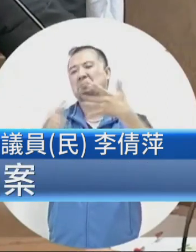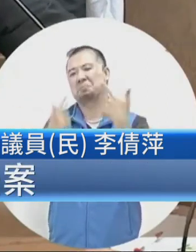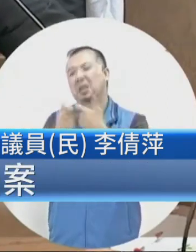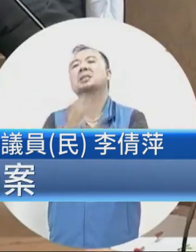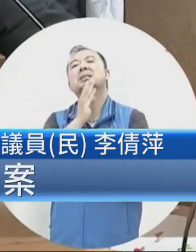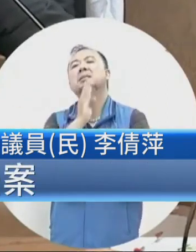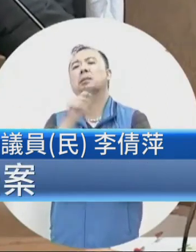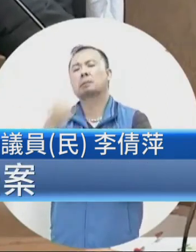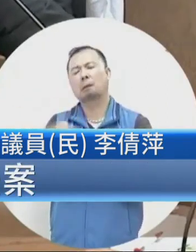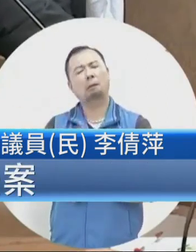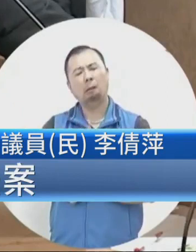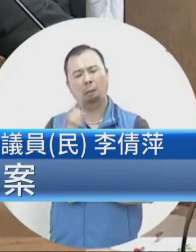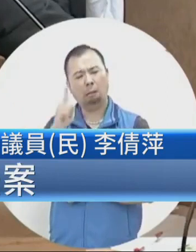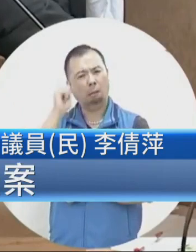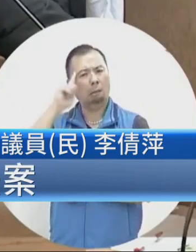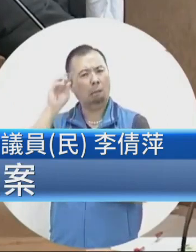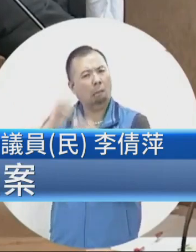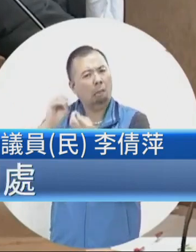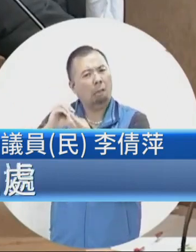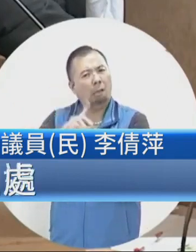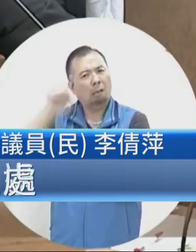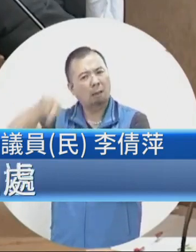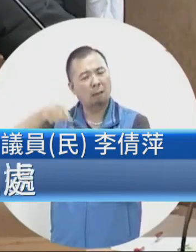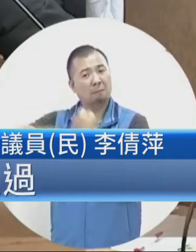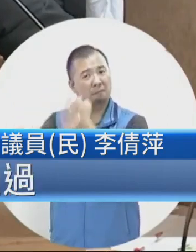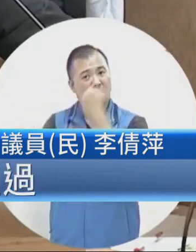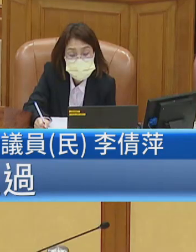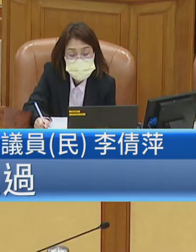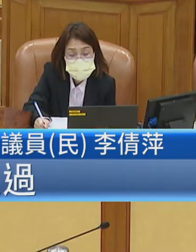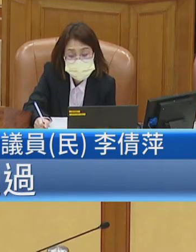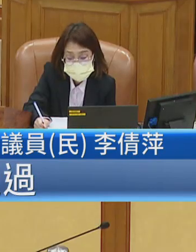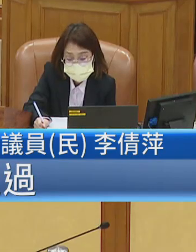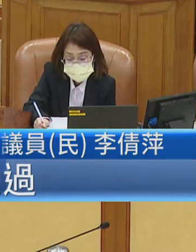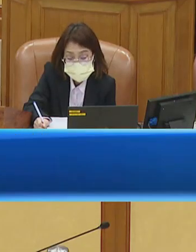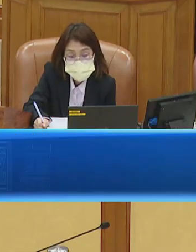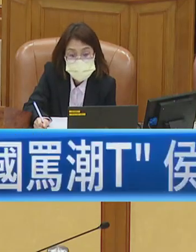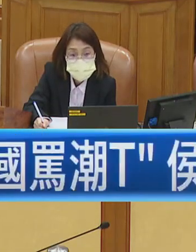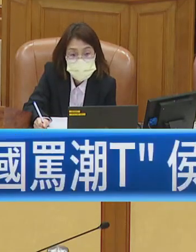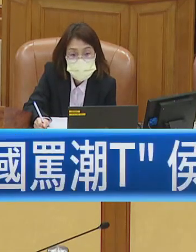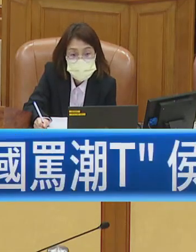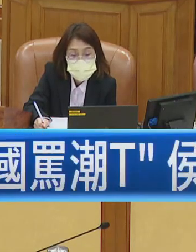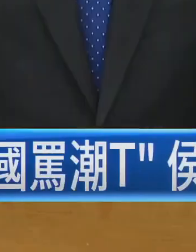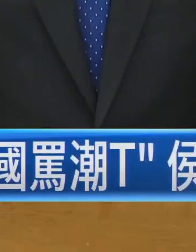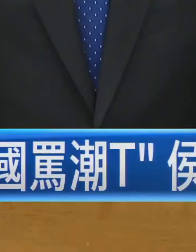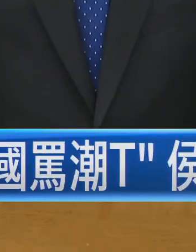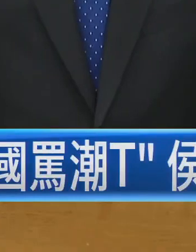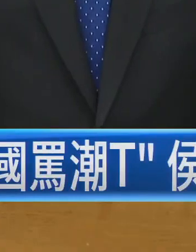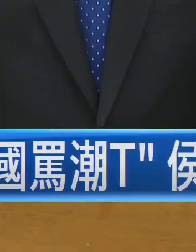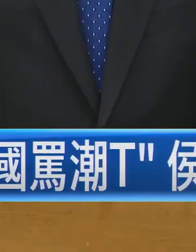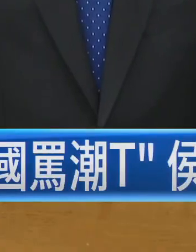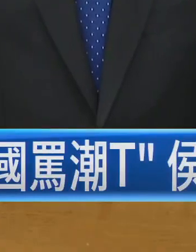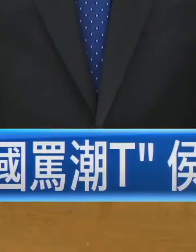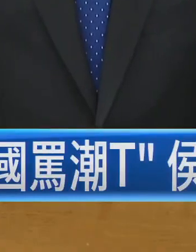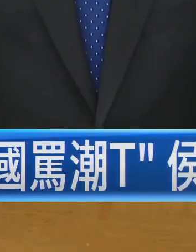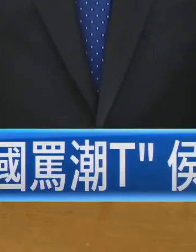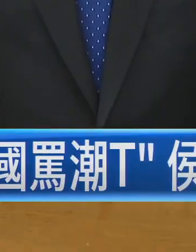这个扩权的一个法案，竟然在国会强行通过。 侯友一次两拨千斤，民进党持续猛攻。过去子弟